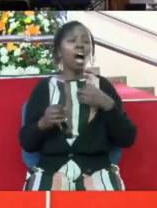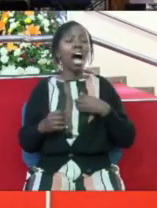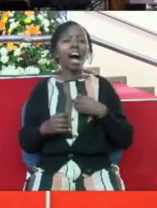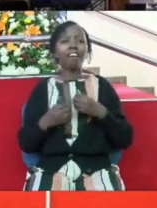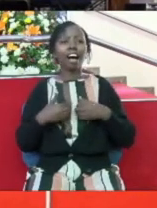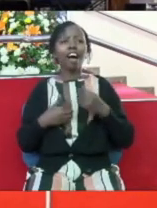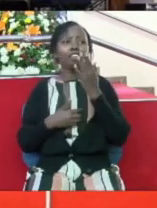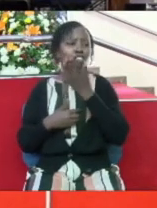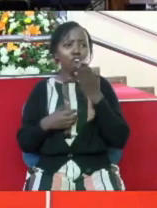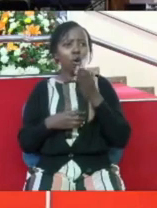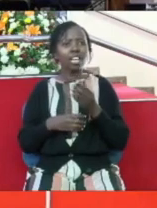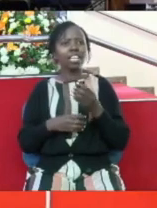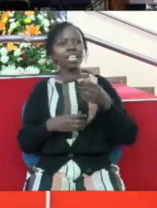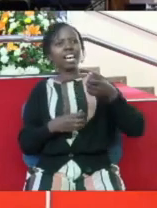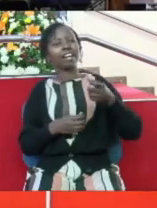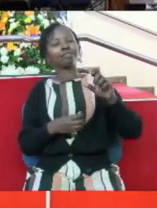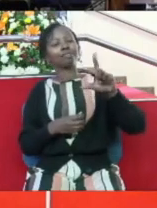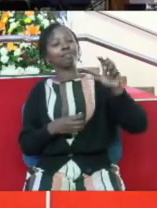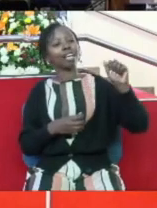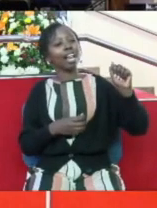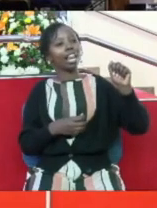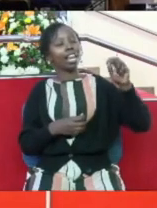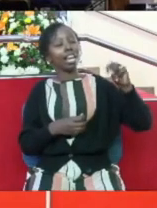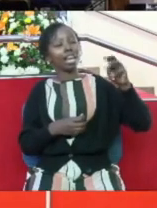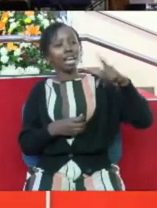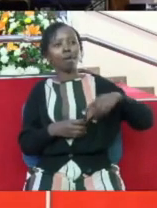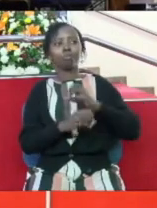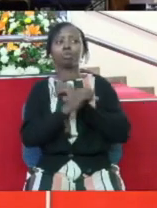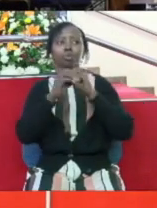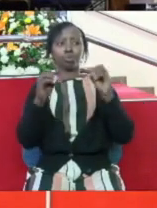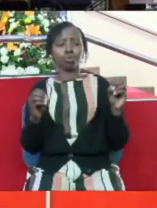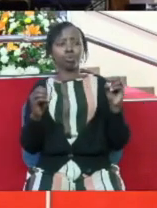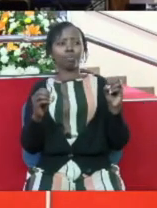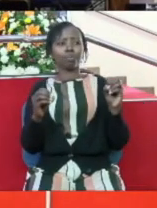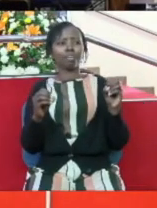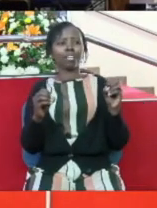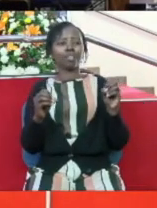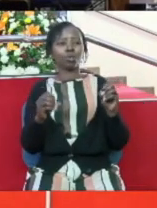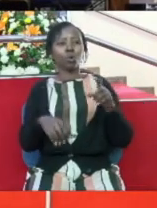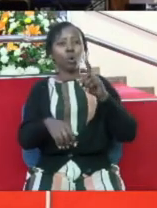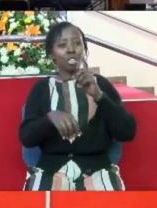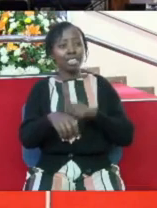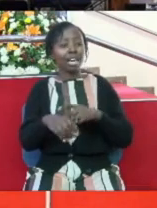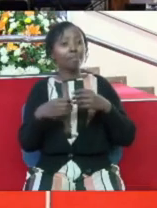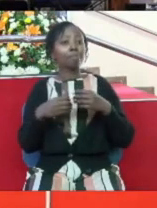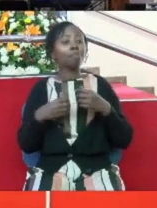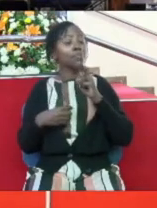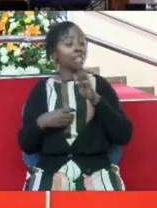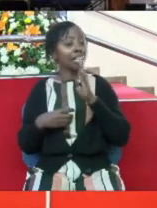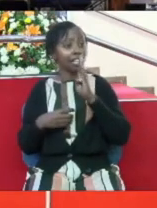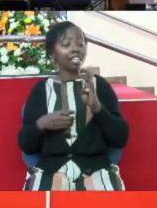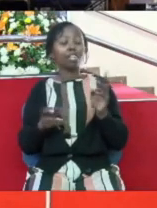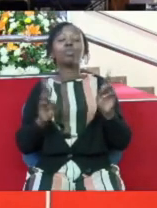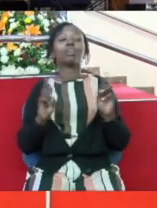their lamps. Hawakuwa na mafuta taa katika taa zao. My brother, my sister, it's time to have oil in your lamp. Ni wakati lazima uwe